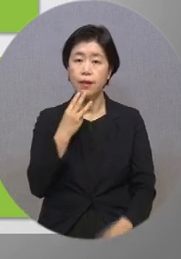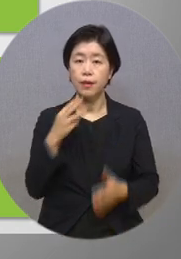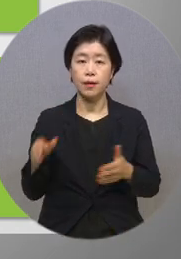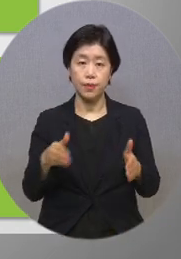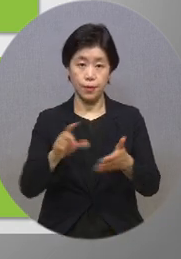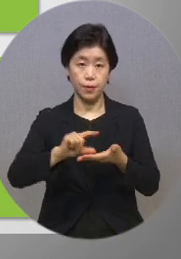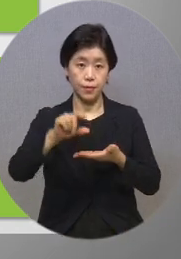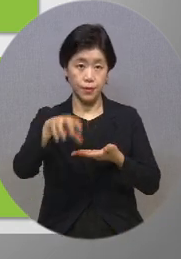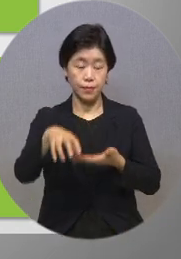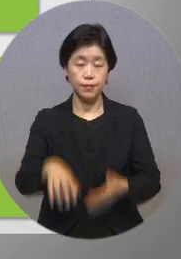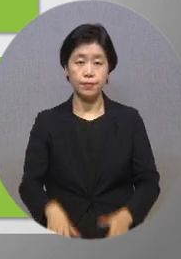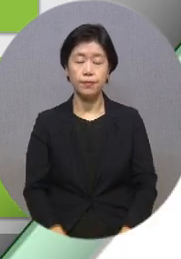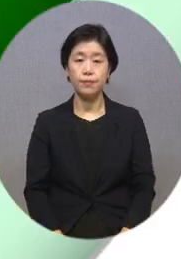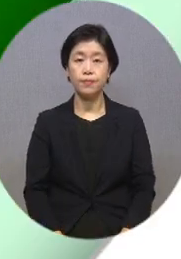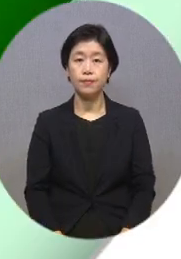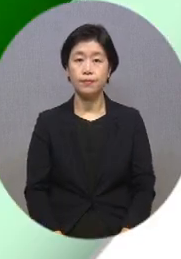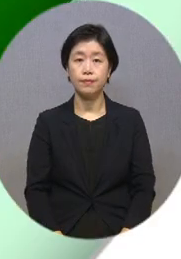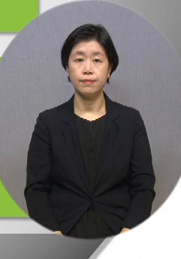경기지사입니다.